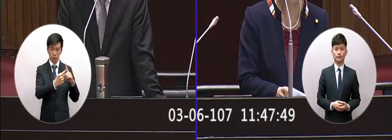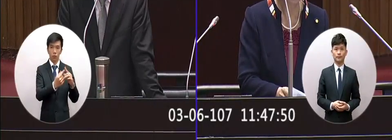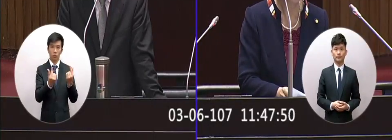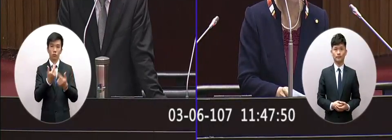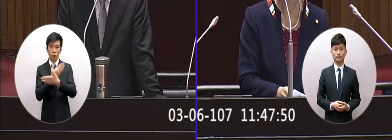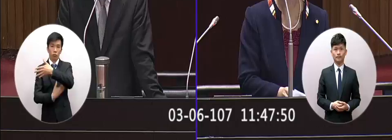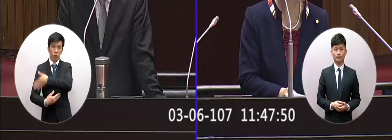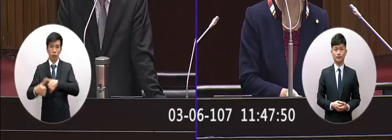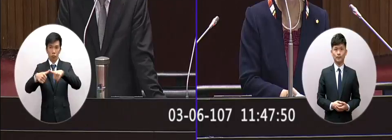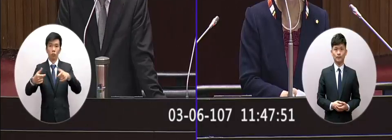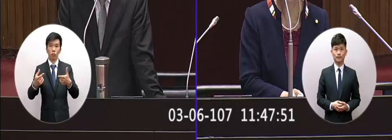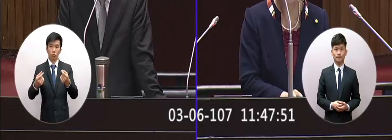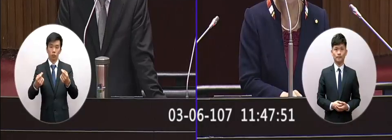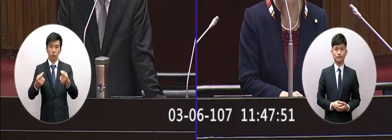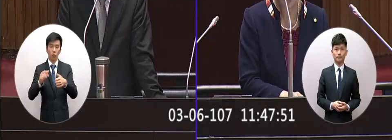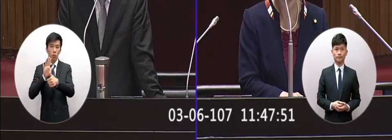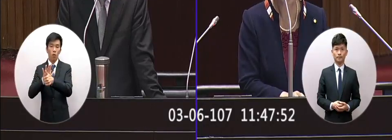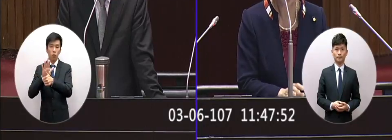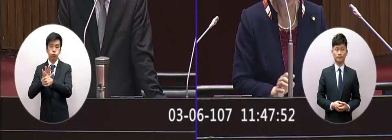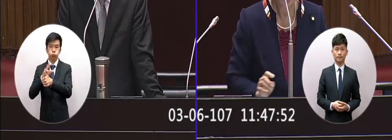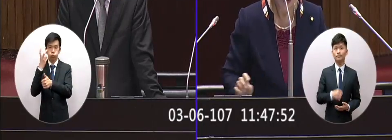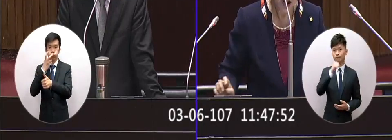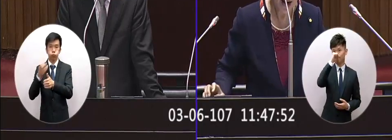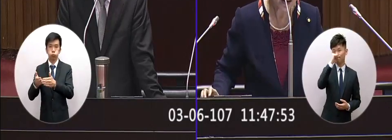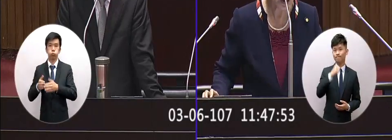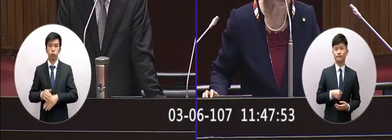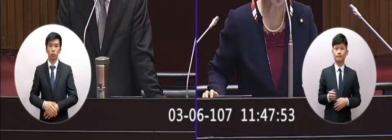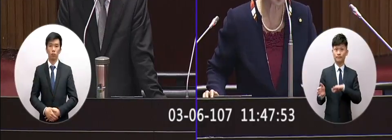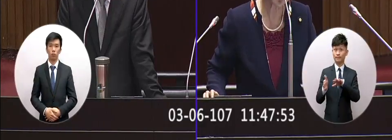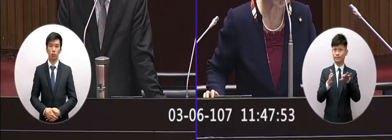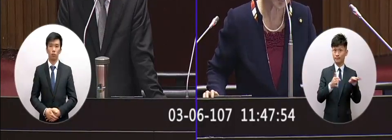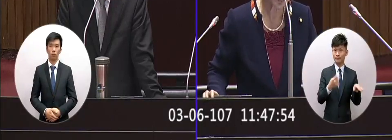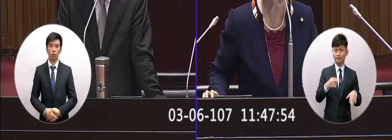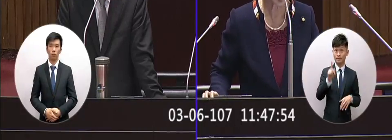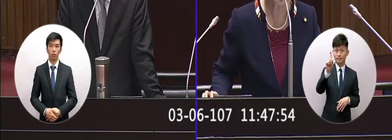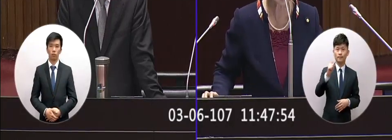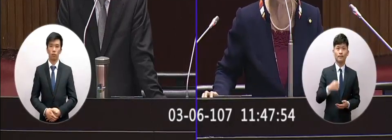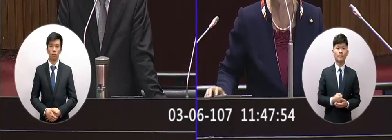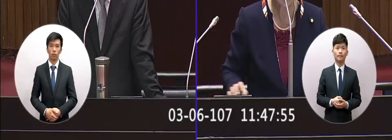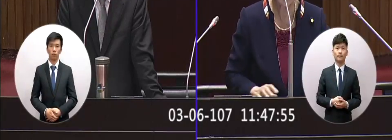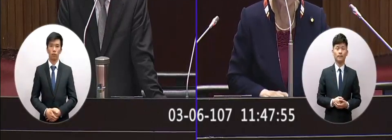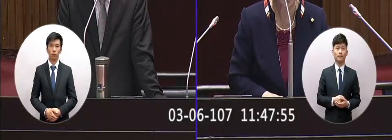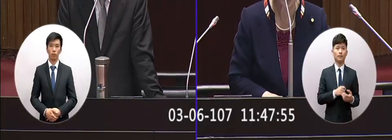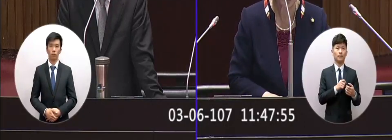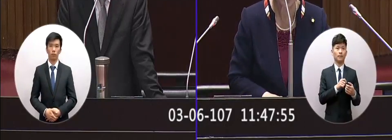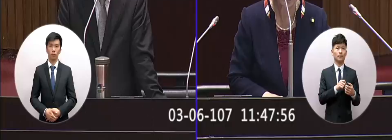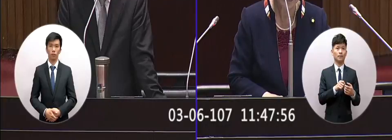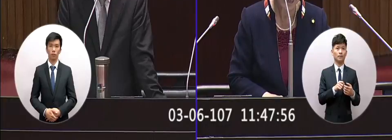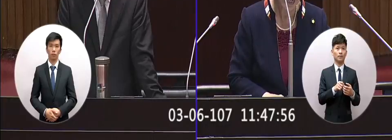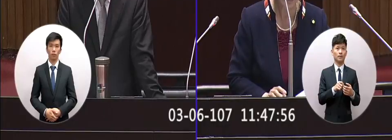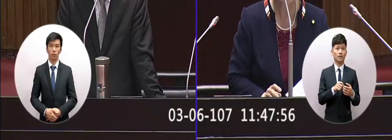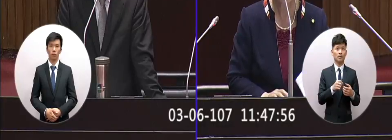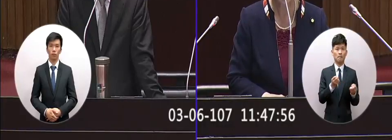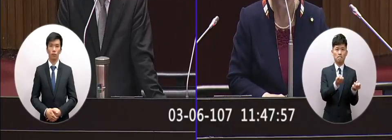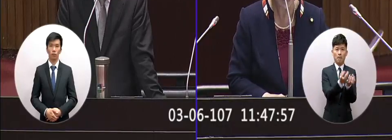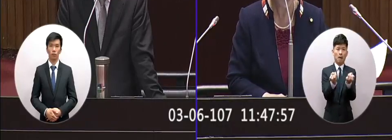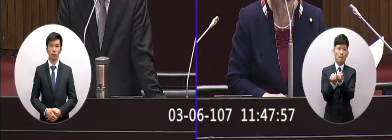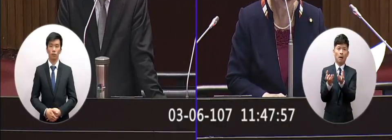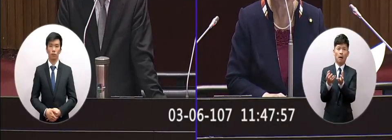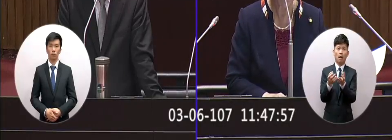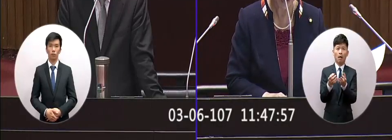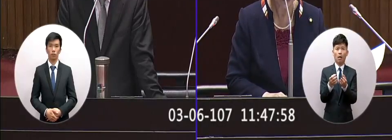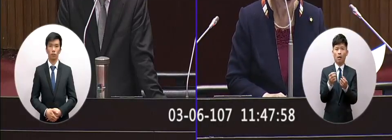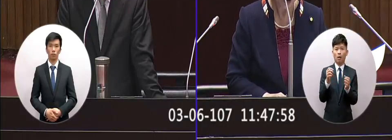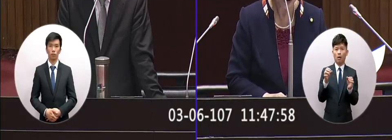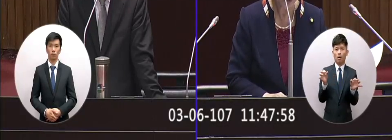者都应该给予必要的照顾。 好，那另外一点呢，也就是我们知道说这现在呢各种的这个灾害好越来